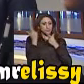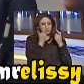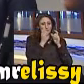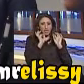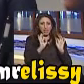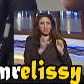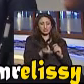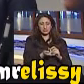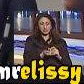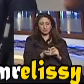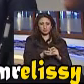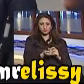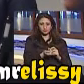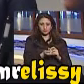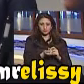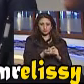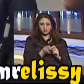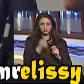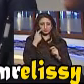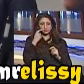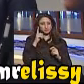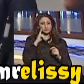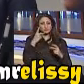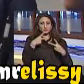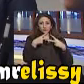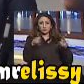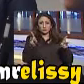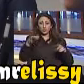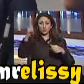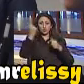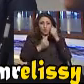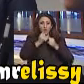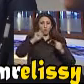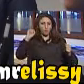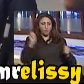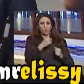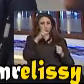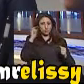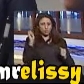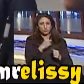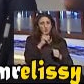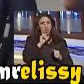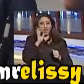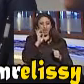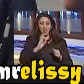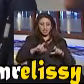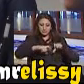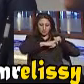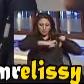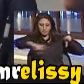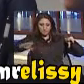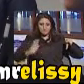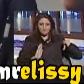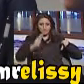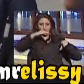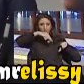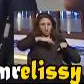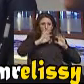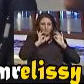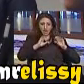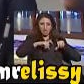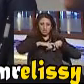مدينة الإنتاج الإعلامي تبقى كده متاحة والطريق سريع, مفيش ولا مطب واحد يمنع حتى إن أي